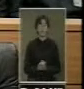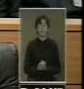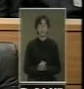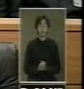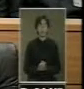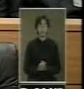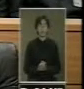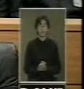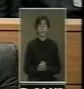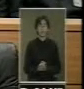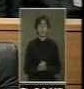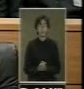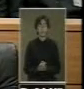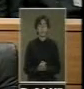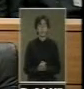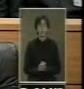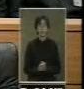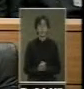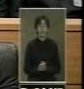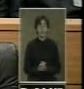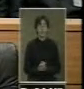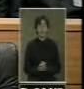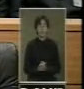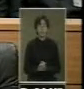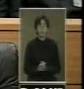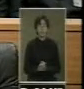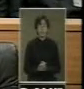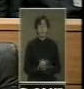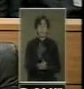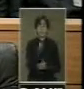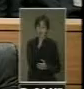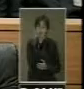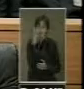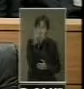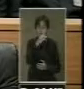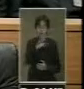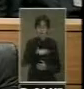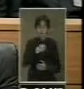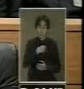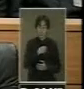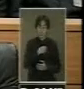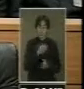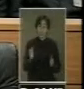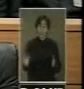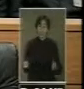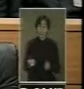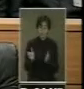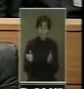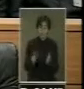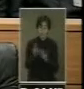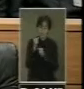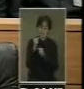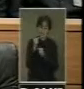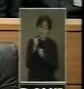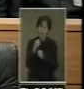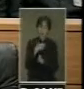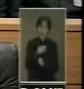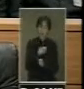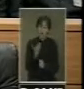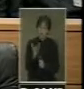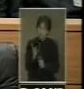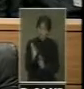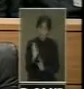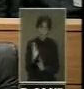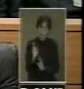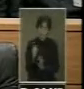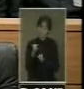ถ้าใครยังรู้สึกว่าจะไปสนับสนุนดำเนินการอย่างไรถอนกำลังออกม